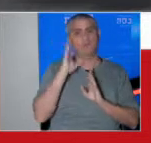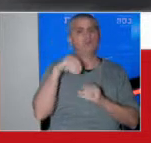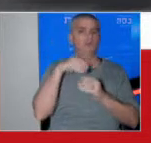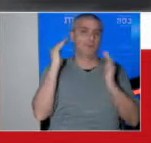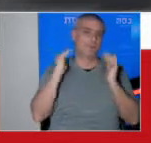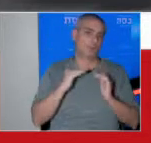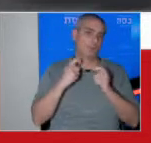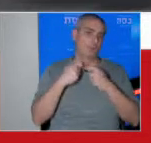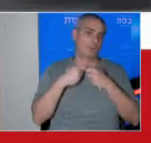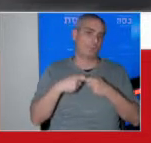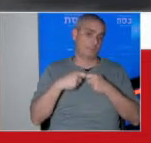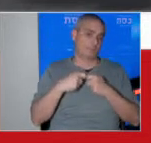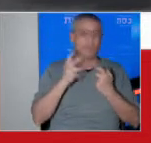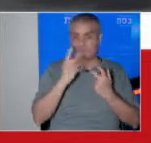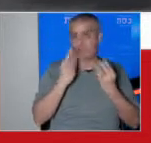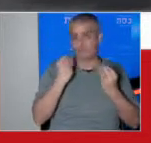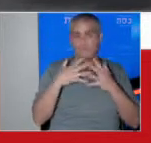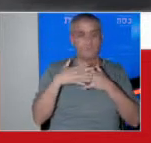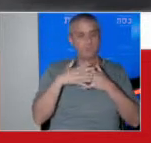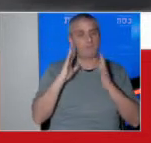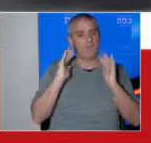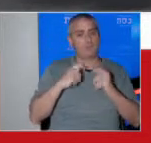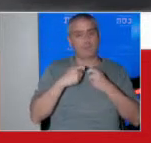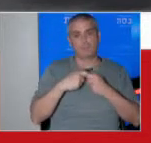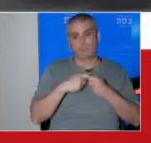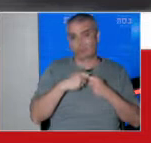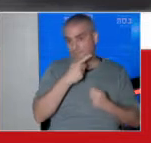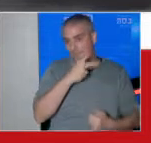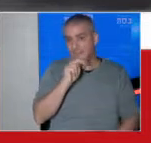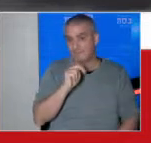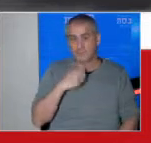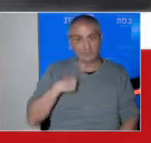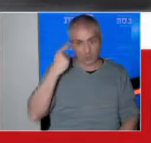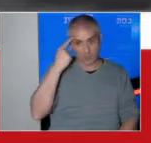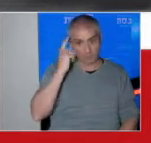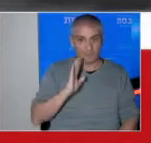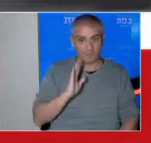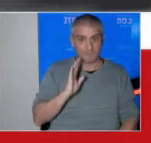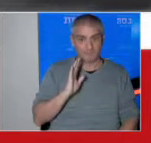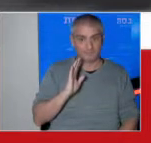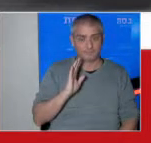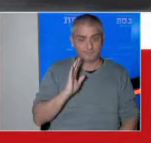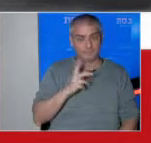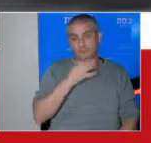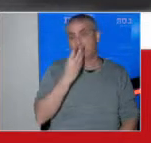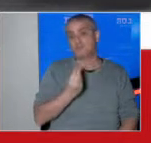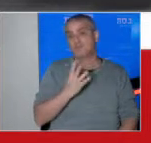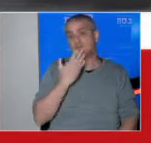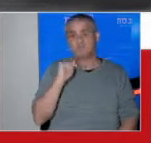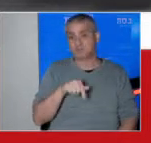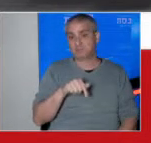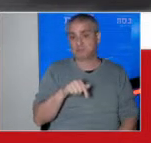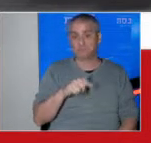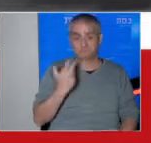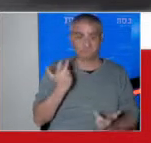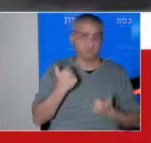הרבה פחות מנויים, למרות שיש די הרבה בארצות הברית, אבל פחות מנויים מנטפליקס. אני חושבת שאלה טובה אם בארץ